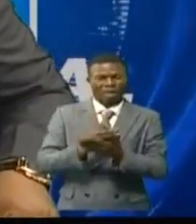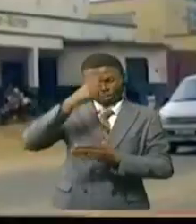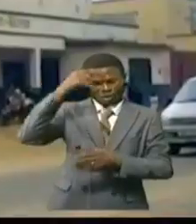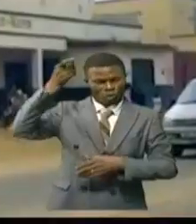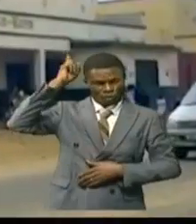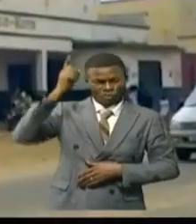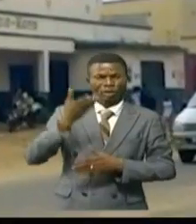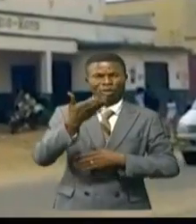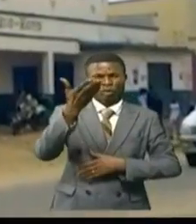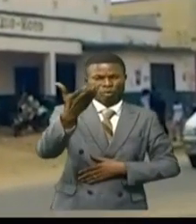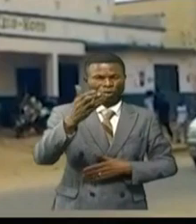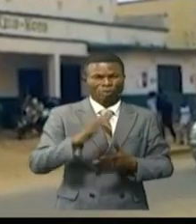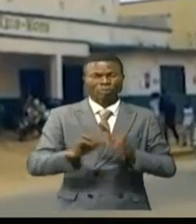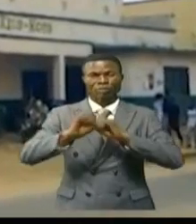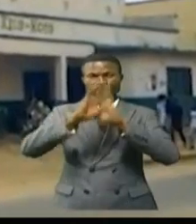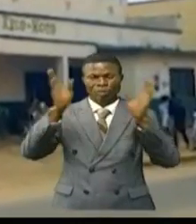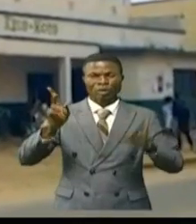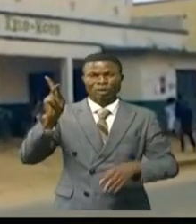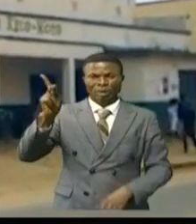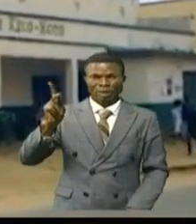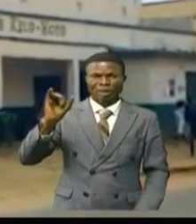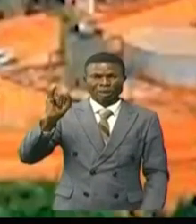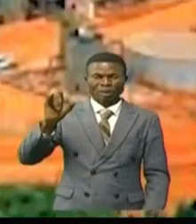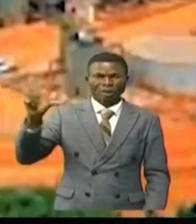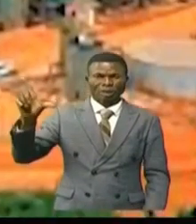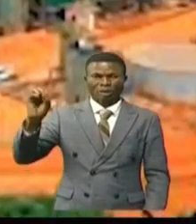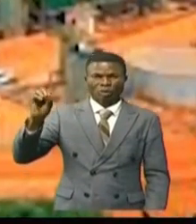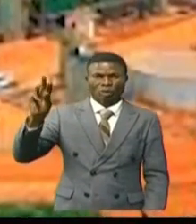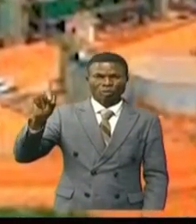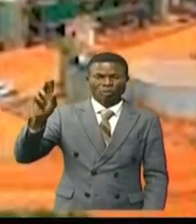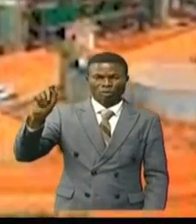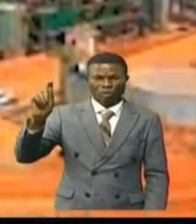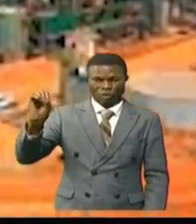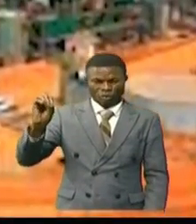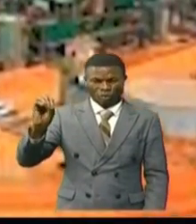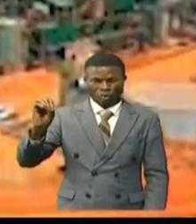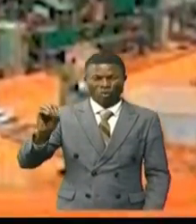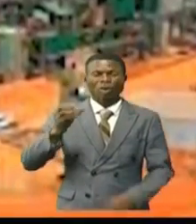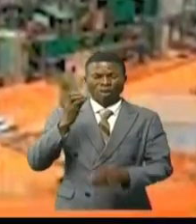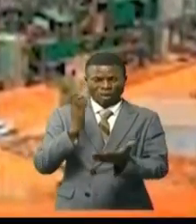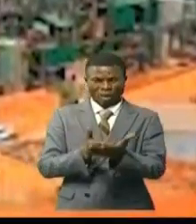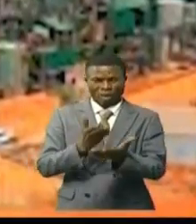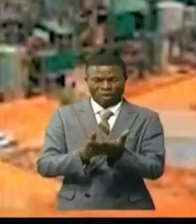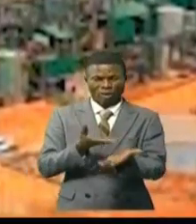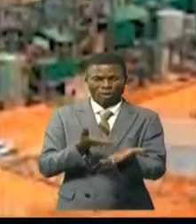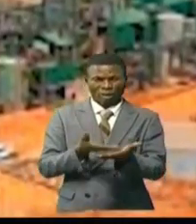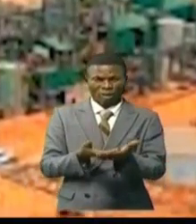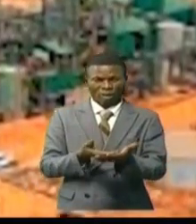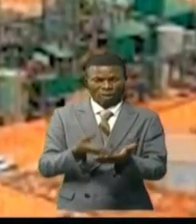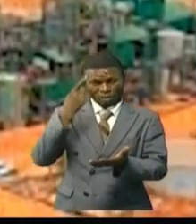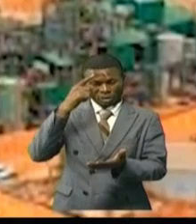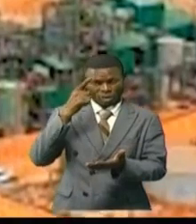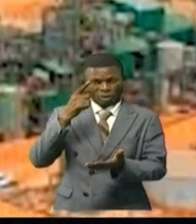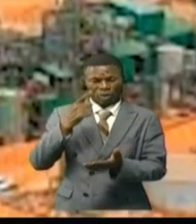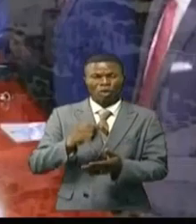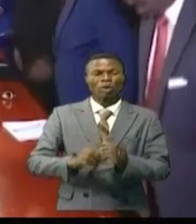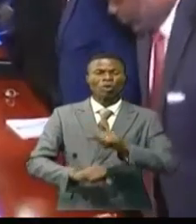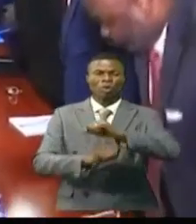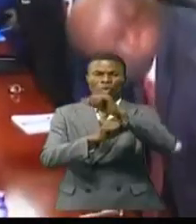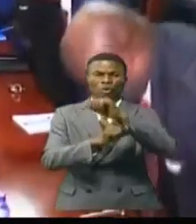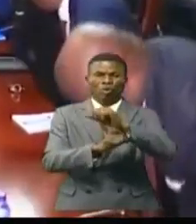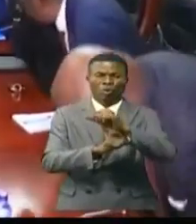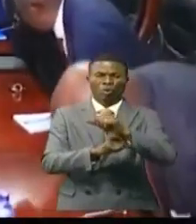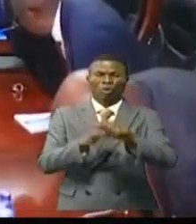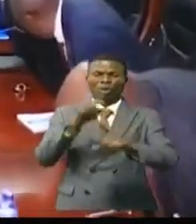La société minière de Kilomoto, une entreprise à forte potentialité, mais fait figure de parents pauvres. Le comité de gestion et le